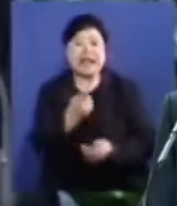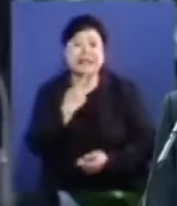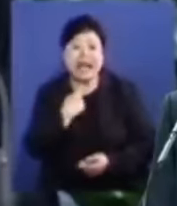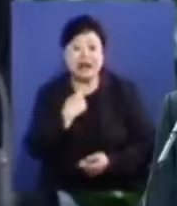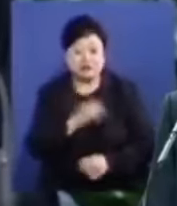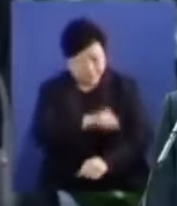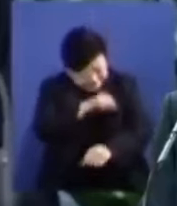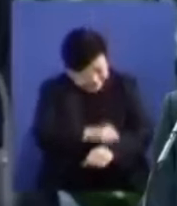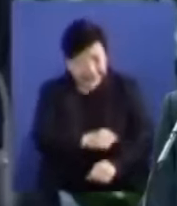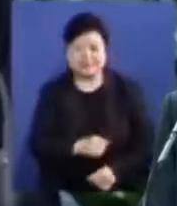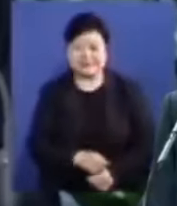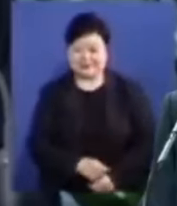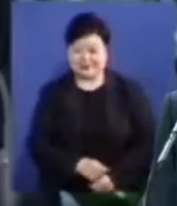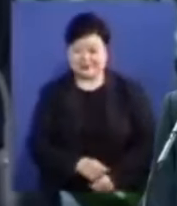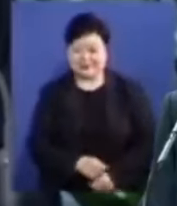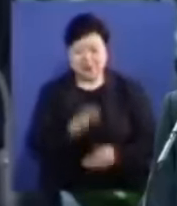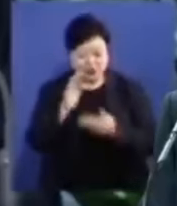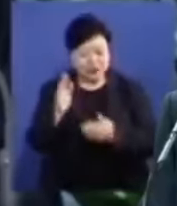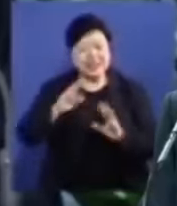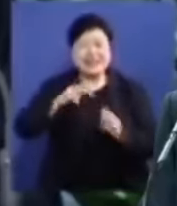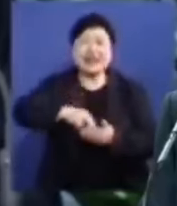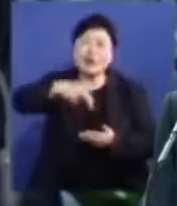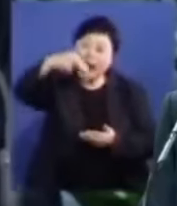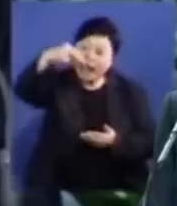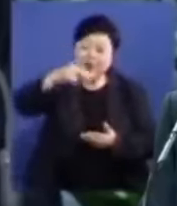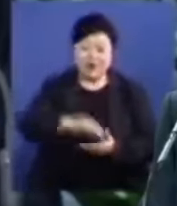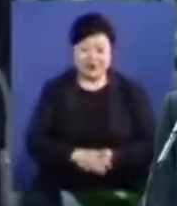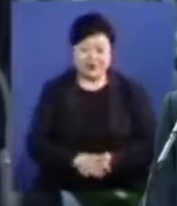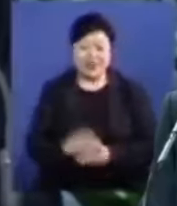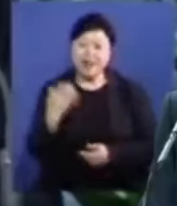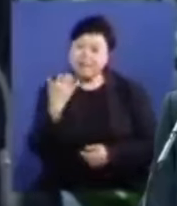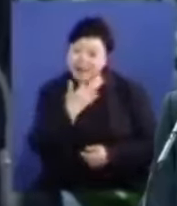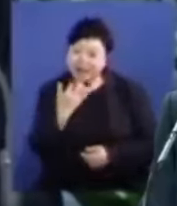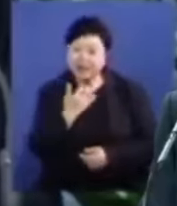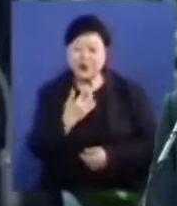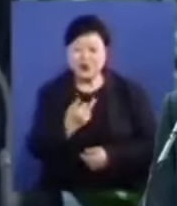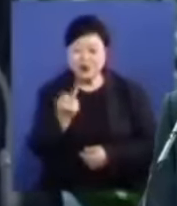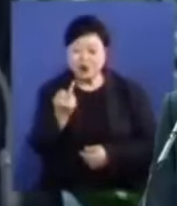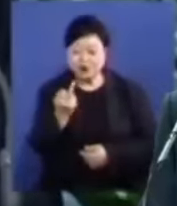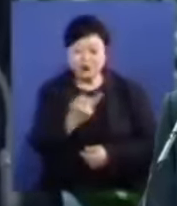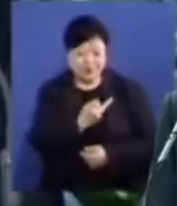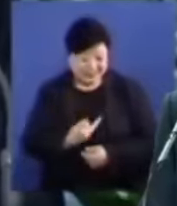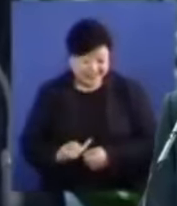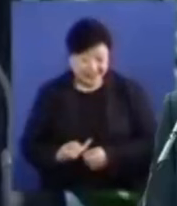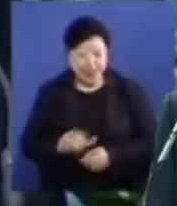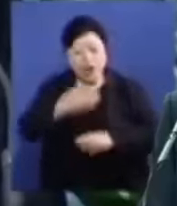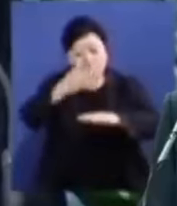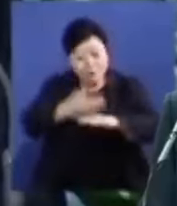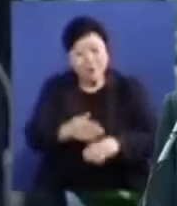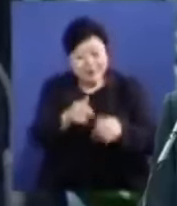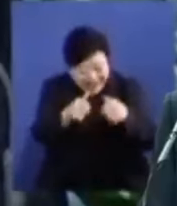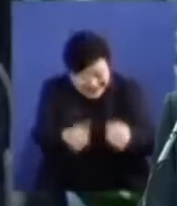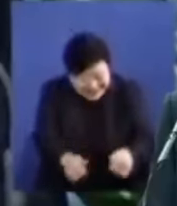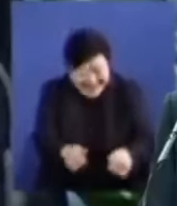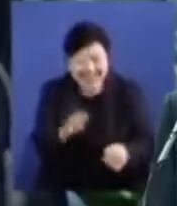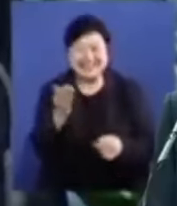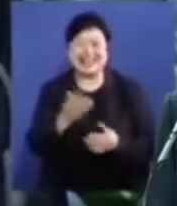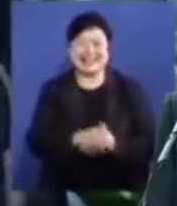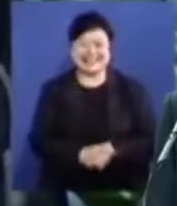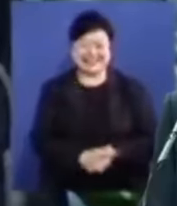만났어요. 나 나중에 천당 가면 베드로를 위시해서 열두 제자에게 고맙다고 인사를 내가 해야